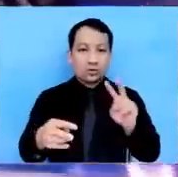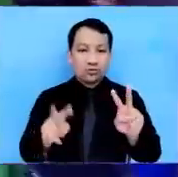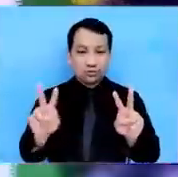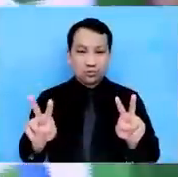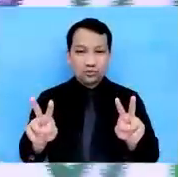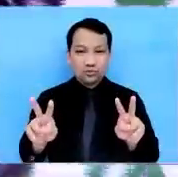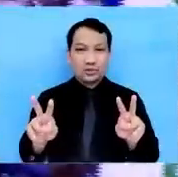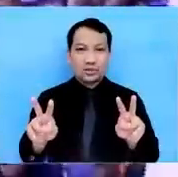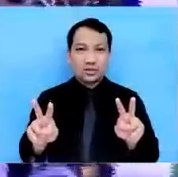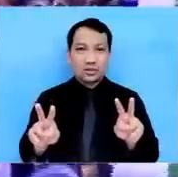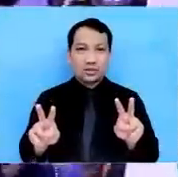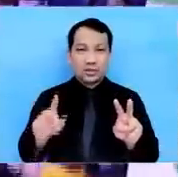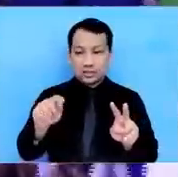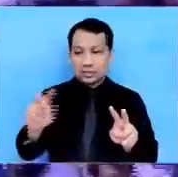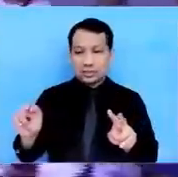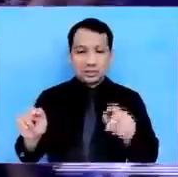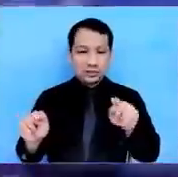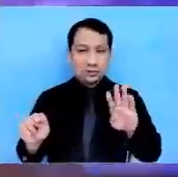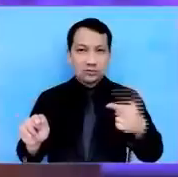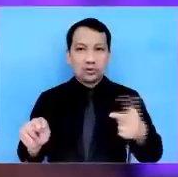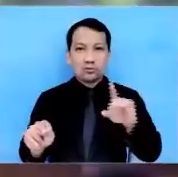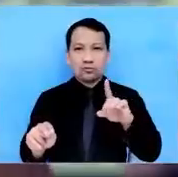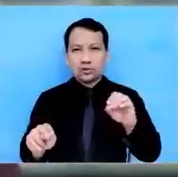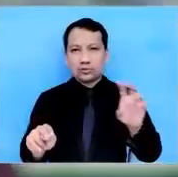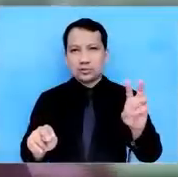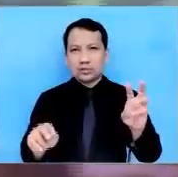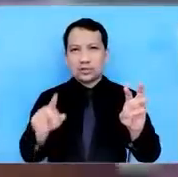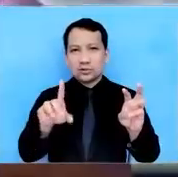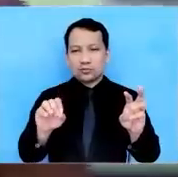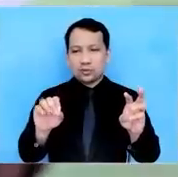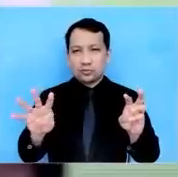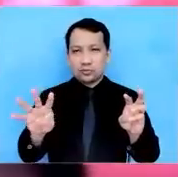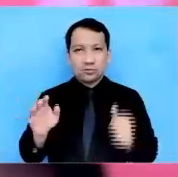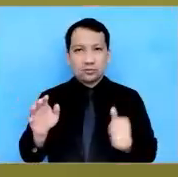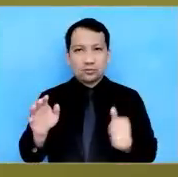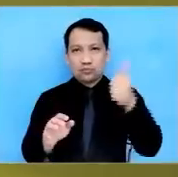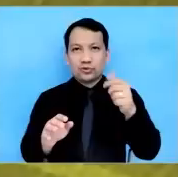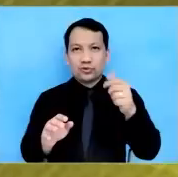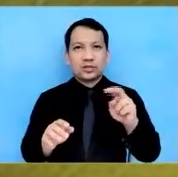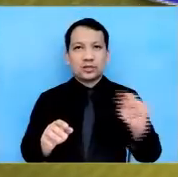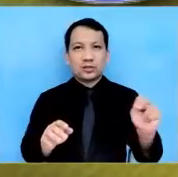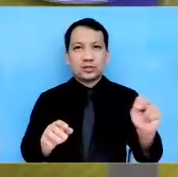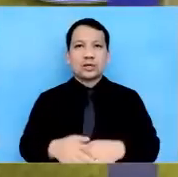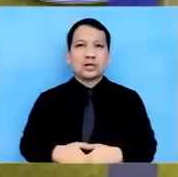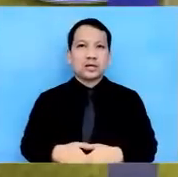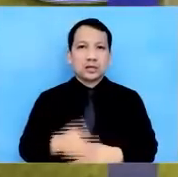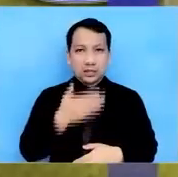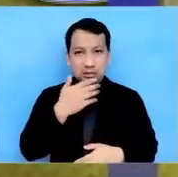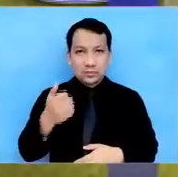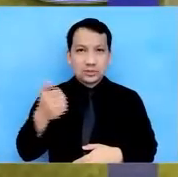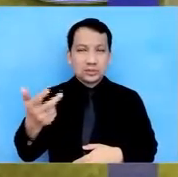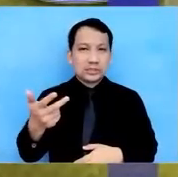kontra Barangay Ginebra ang TNT sa likod ng 116-104 na panalo. Virtual best of 3 na lang